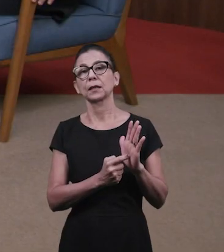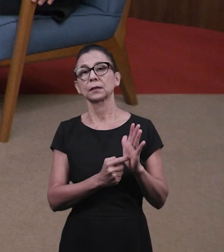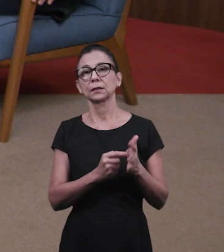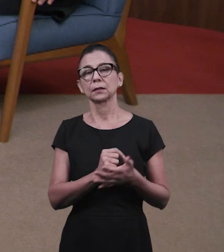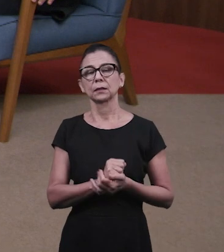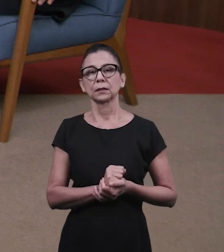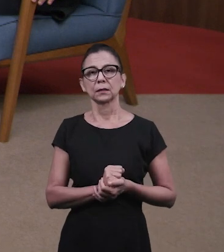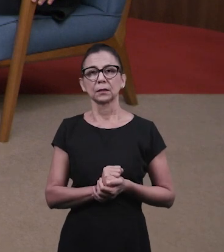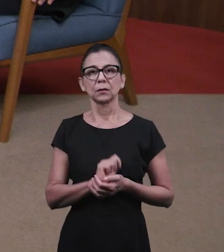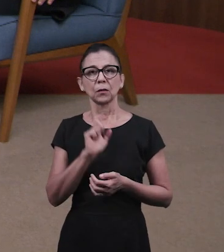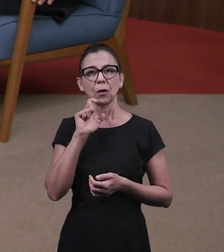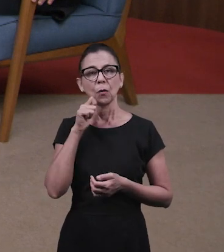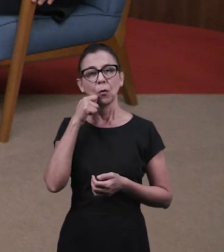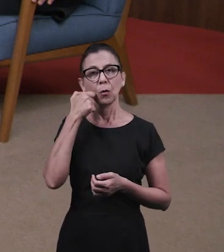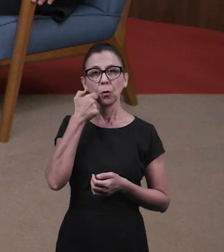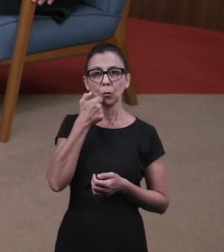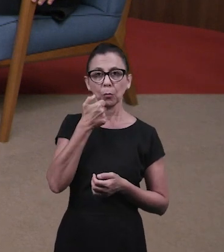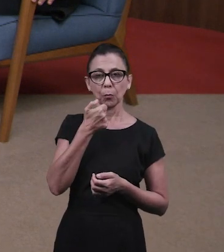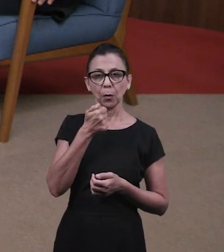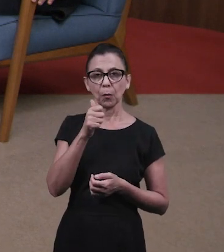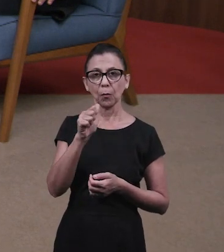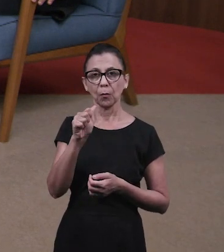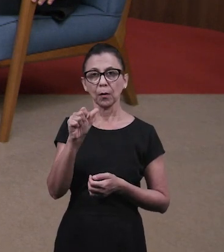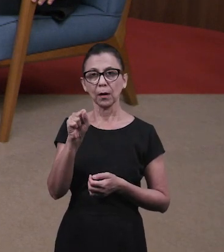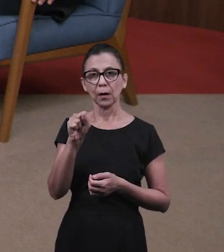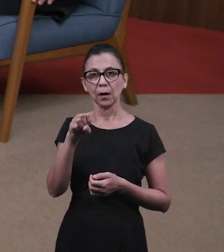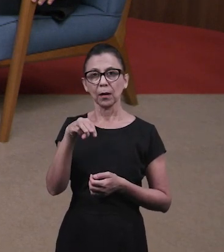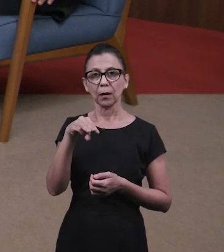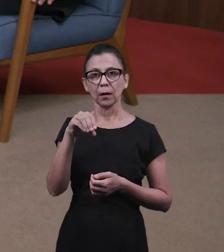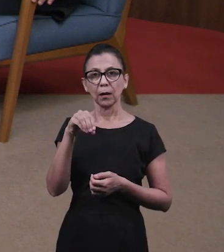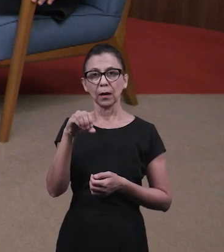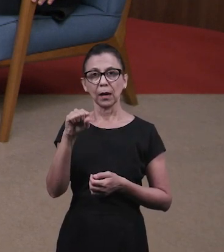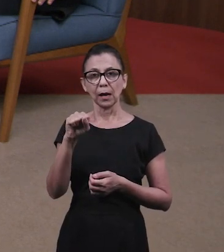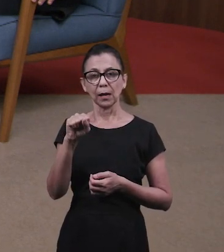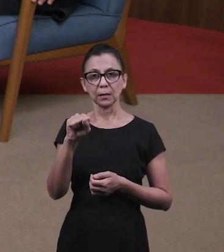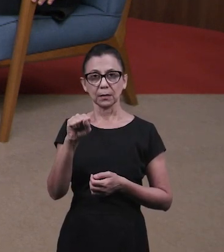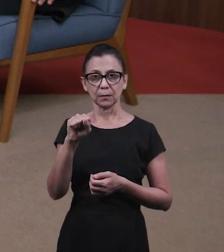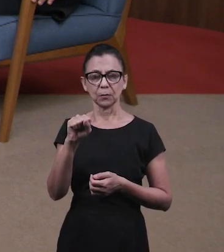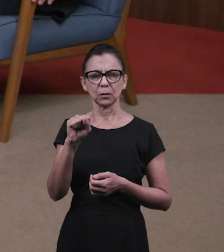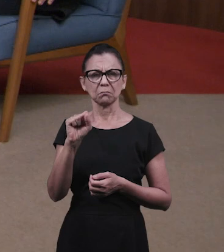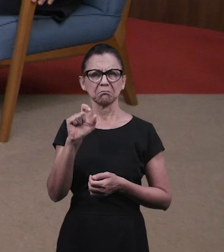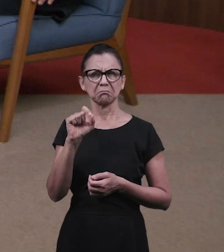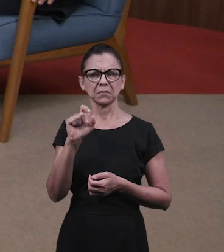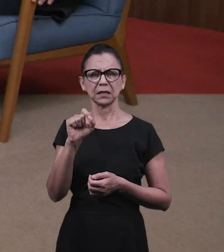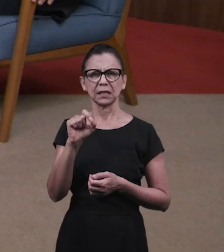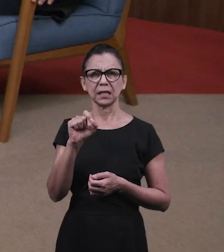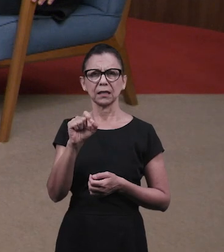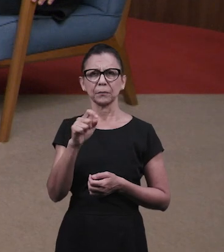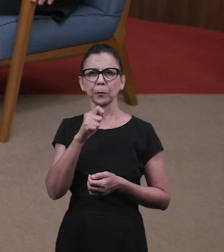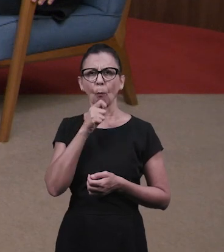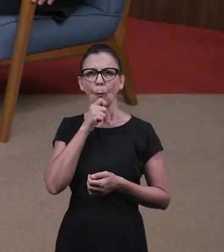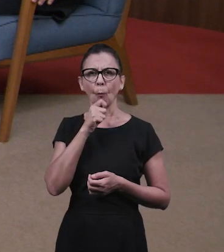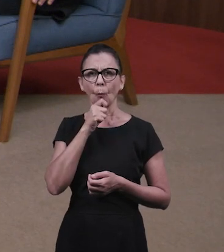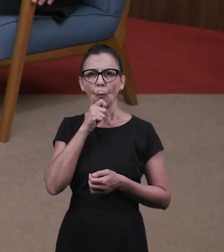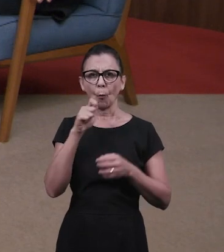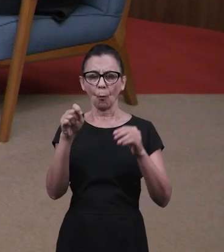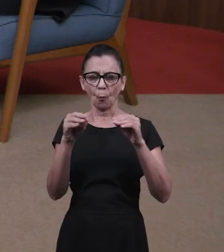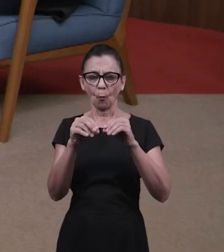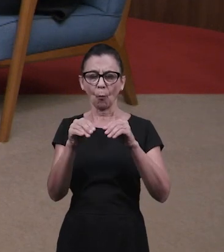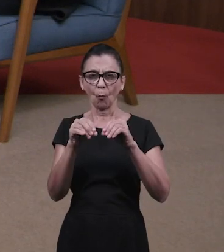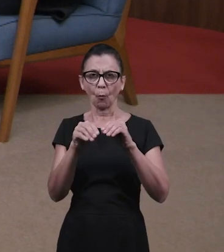et les pains devaient être sans levain. Nous avons même une image ici qui illustre la